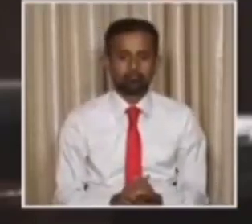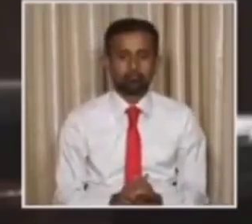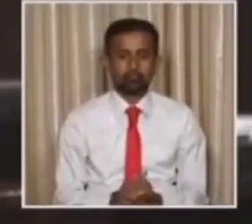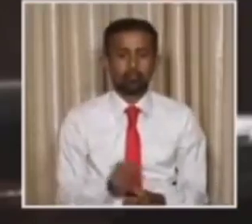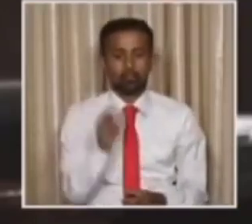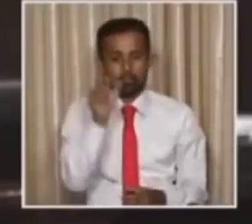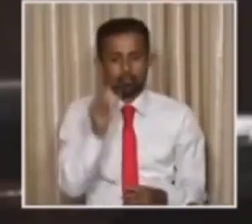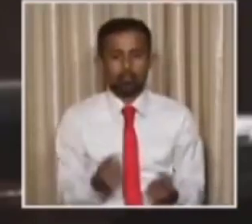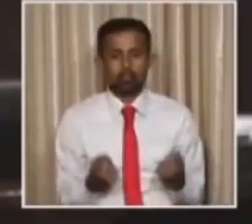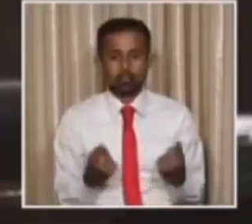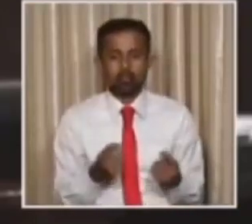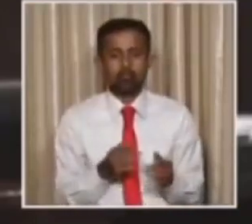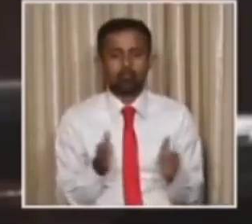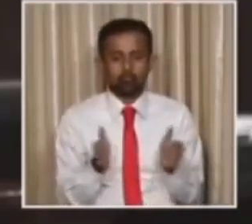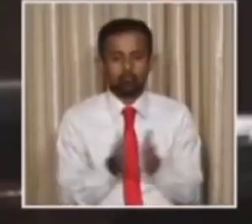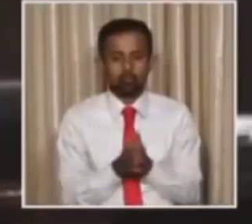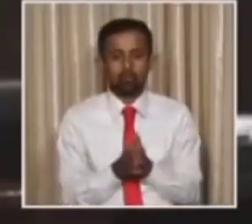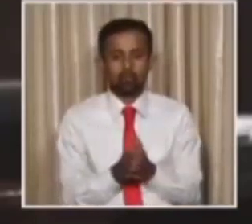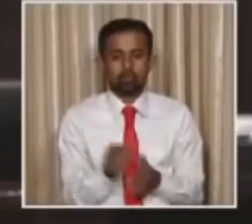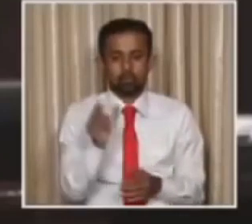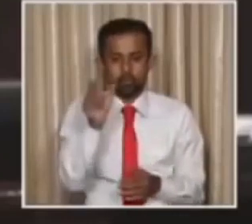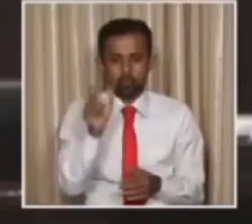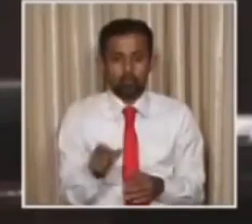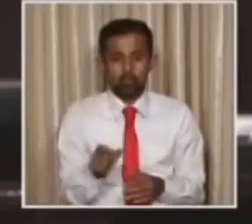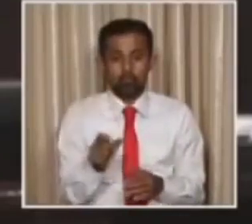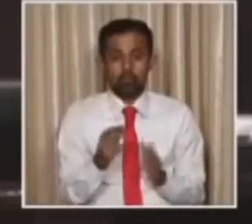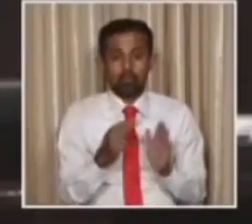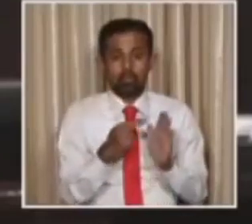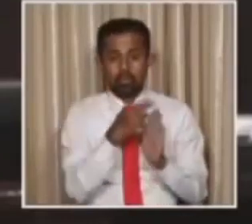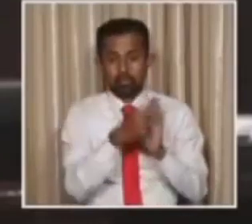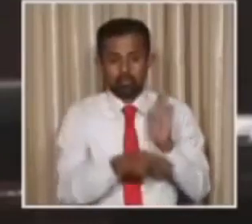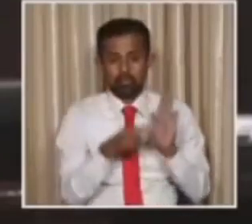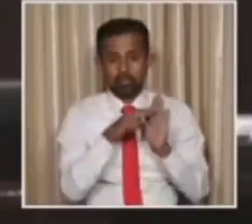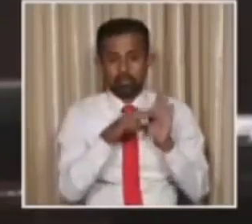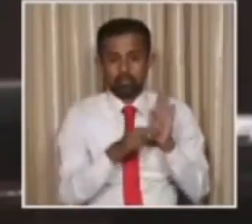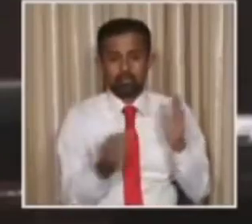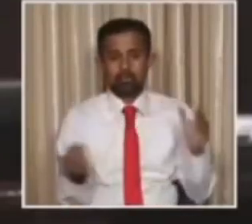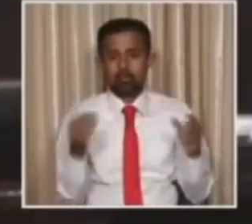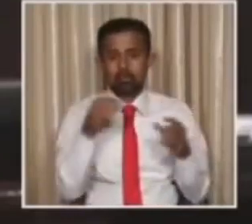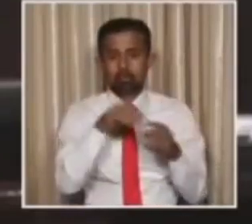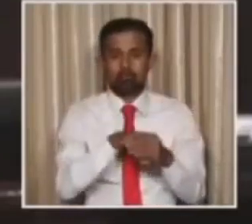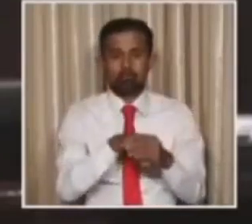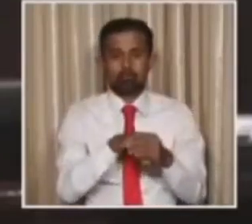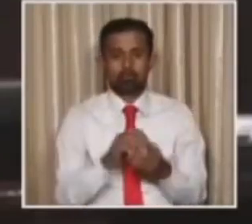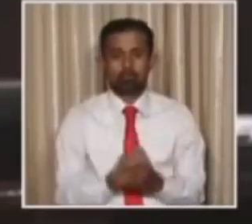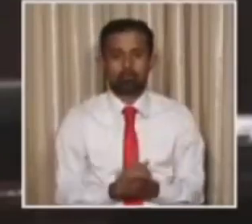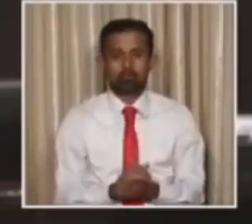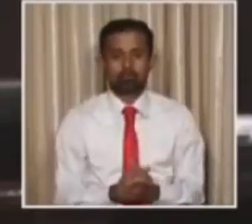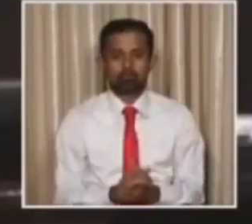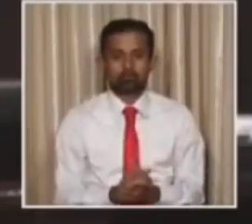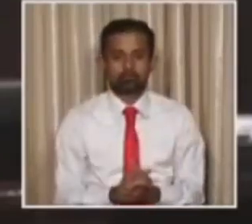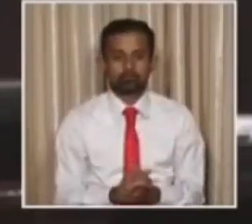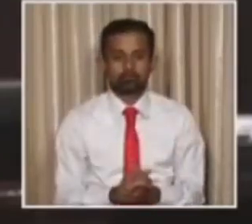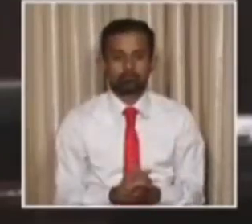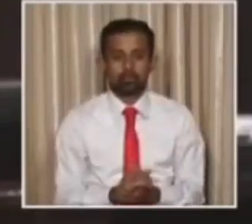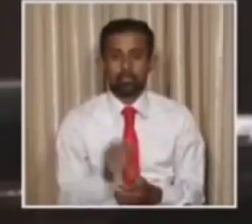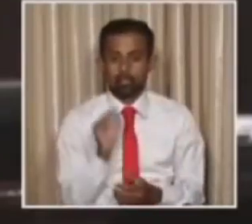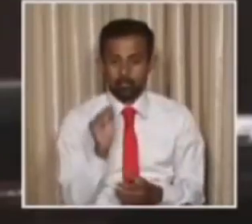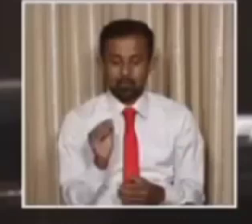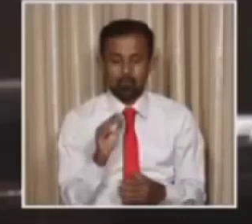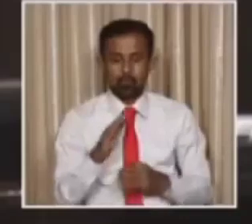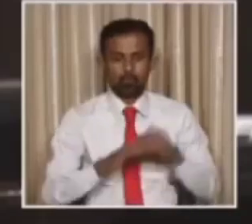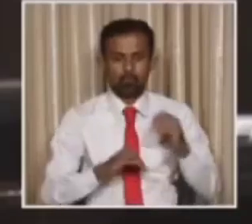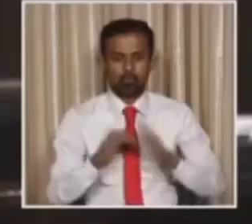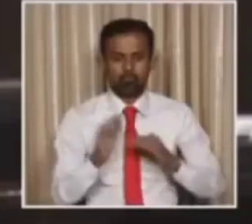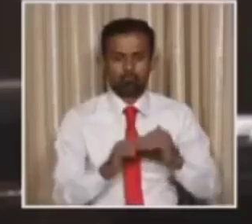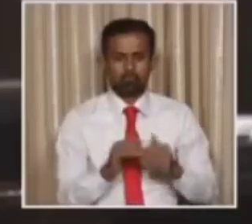நினைத்து நான் மிகவும் அதிர்ச்சி அடைந்தேன். பொறுப்பான அமைச்சர்கள் என்ற விதத்தில் இவ்வாறு நடந்து கொள்வது வேதனைக்குரியதாகும் என தனது சிறப்புரிமை